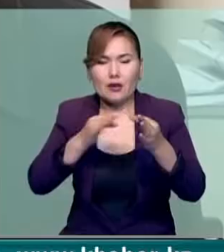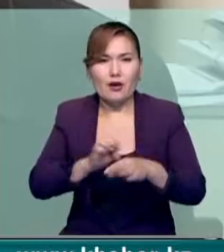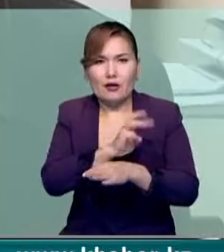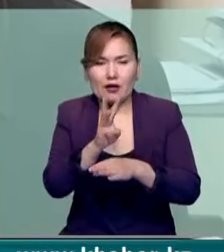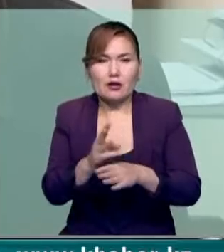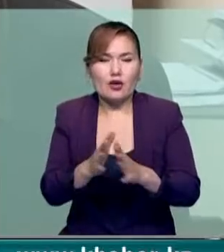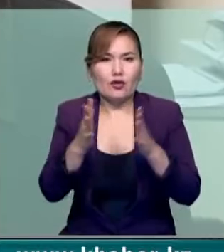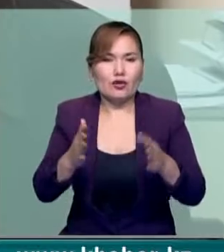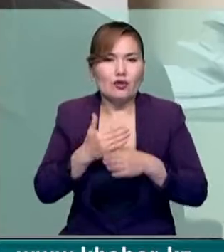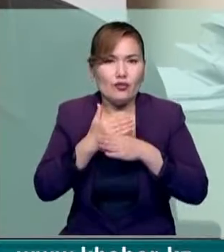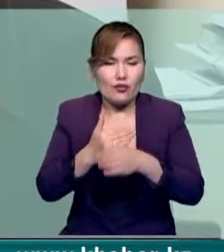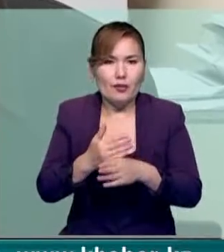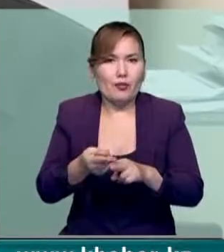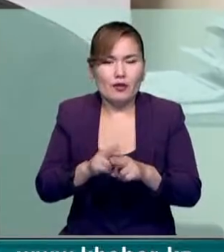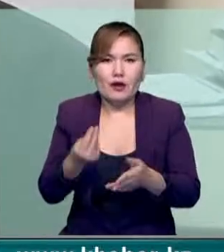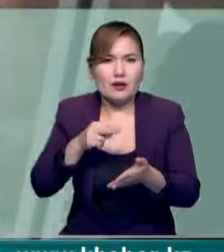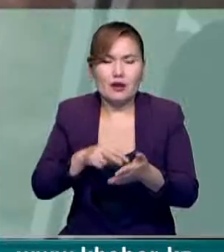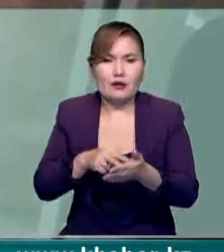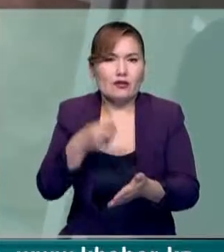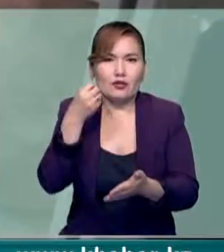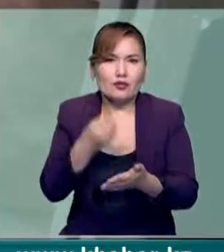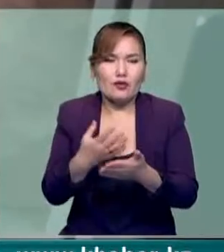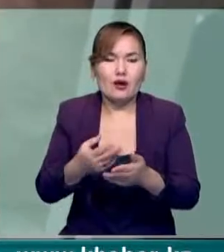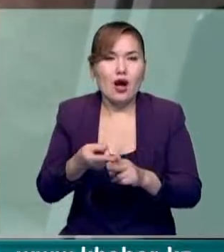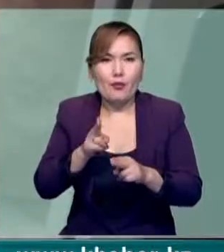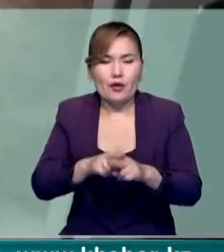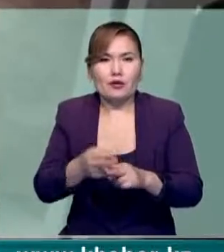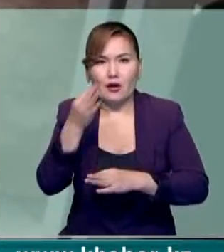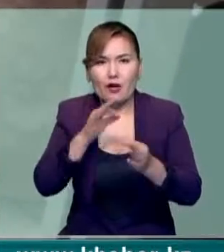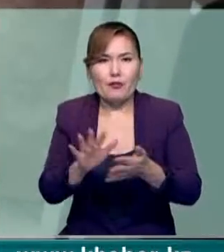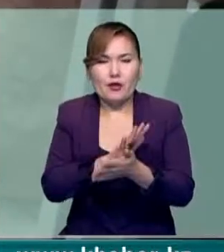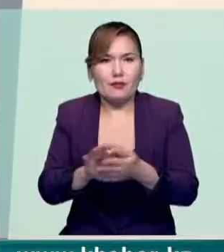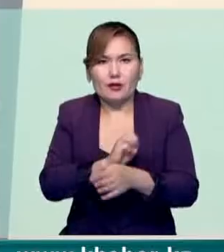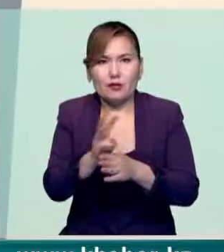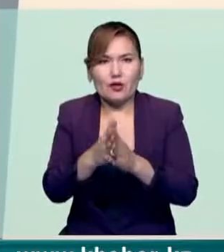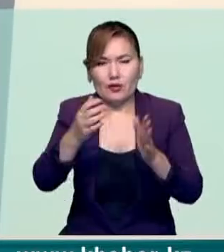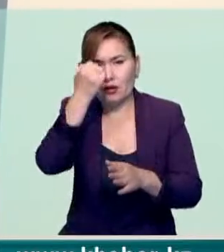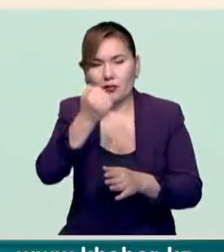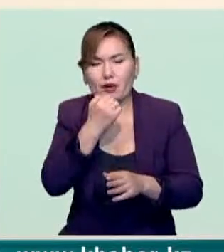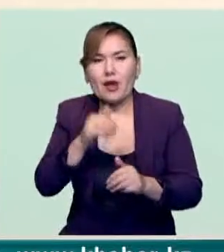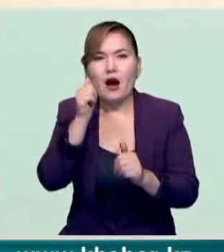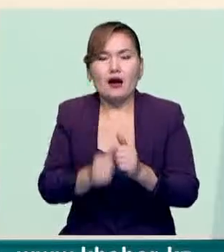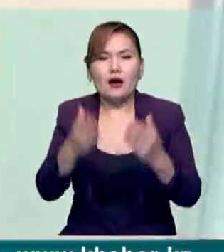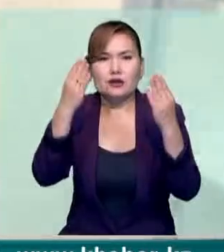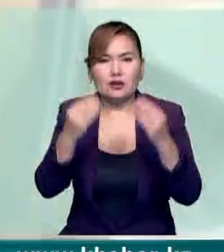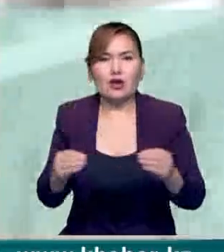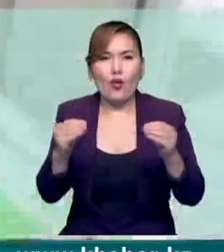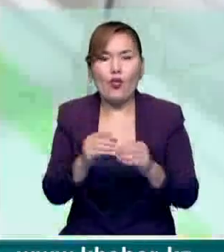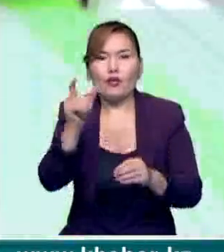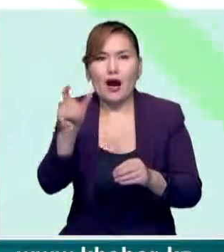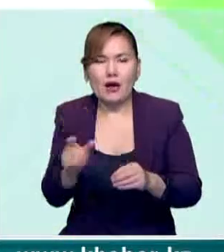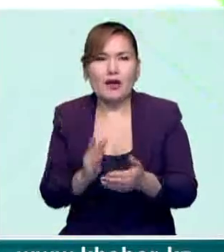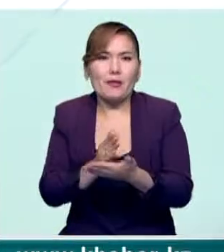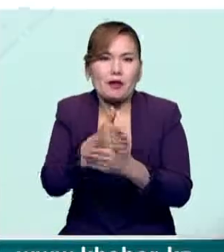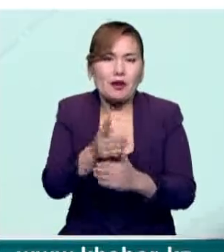қымбат. Дәрі бергенде рахмет. Қаладағы нөмірі 4-ші емхананың бұл дәріханасына күніне ондаған адам келеді. Өткені қызмет